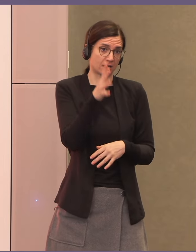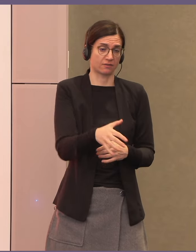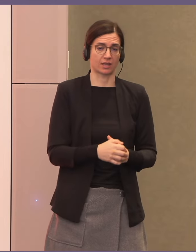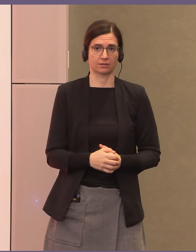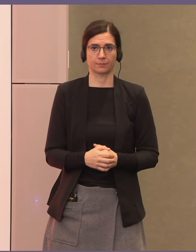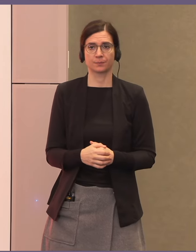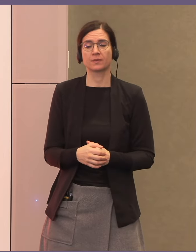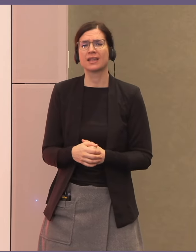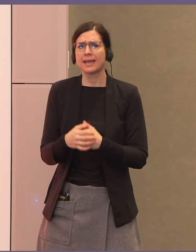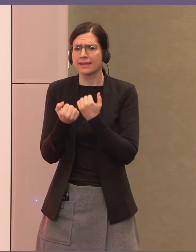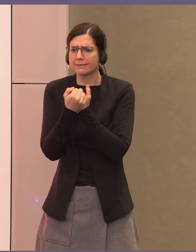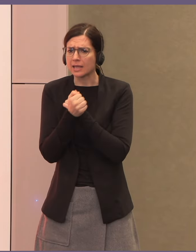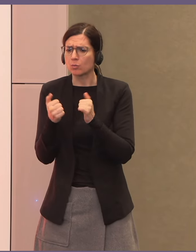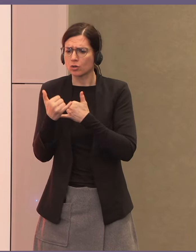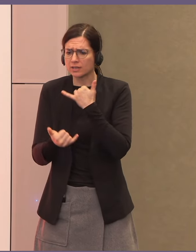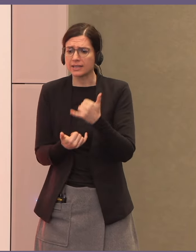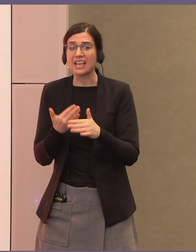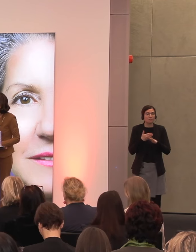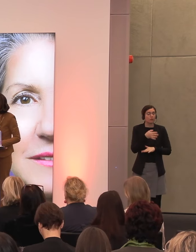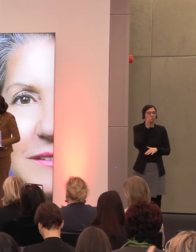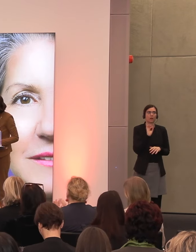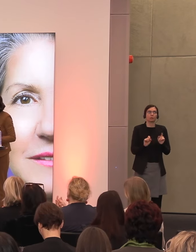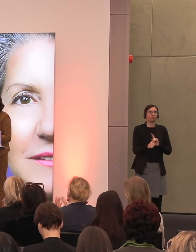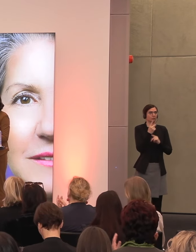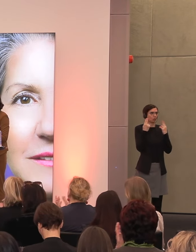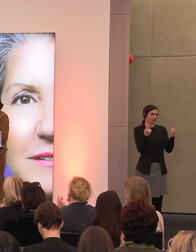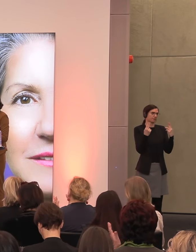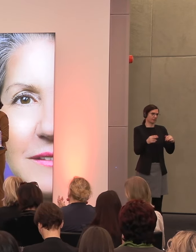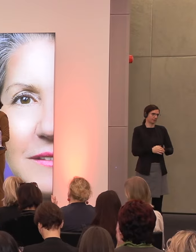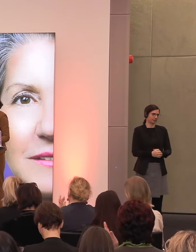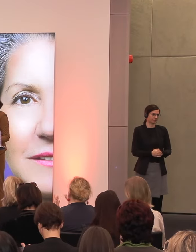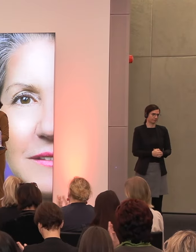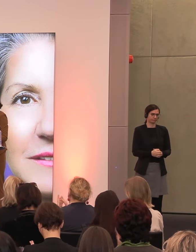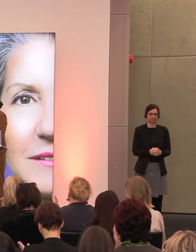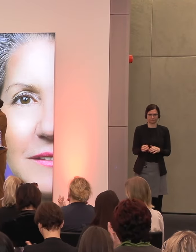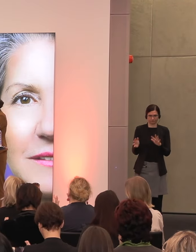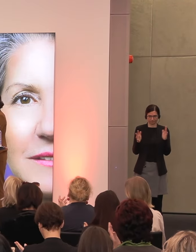Demokratie für die Frauen ist ein ganz, ganz zentrales. Herzlichen Dank.